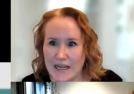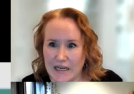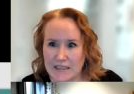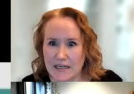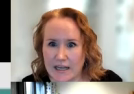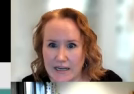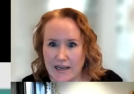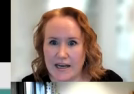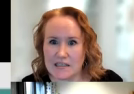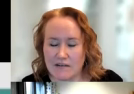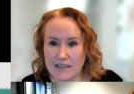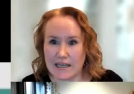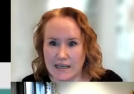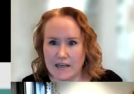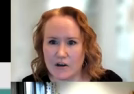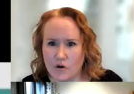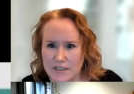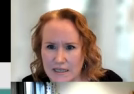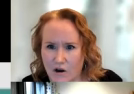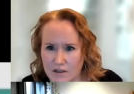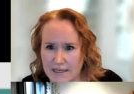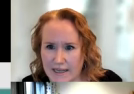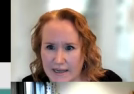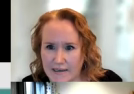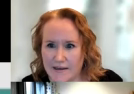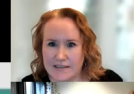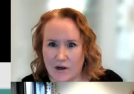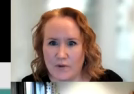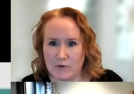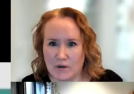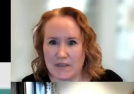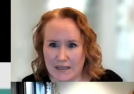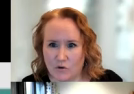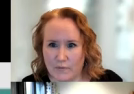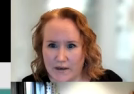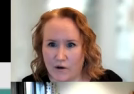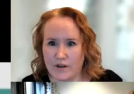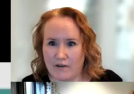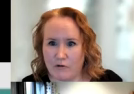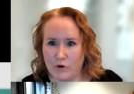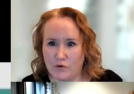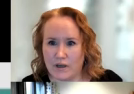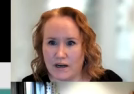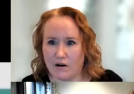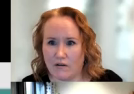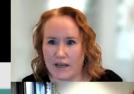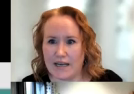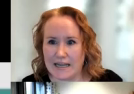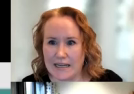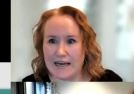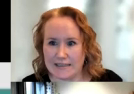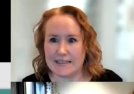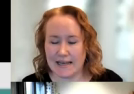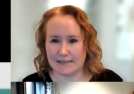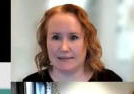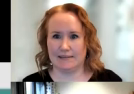enkel tilgjengelighetserklæring, eller skal hvert enkelt løsning ha sin egen, selv om det på samme nettdomene, og det for brukere av en